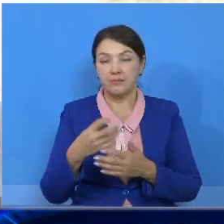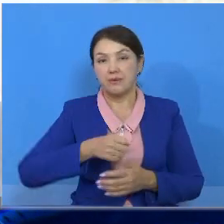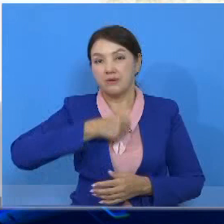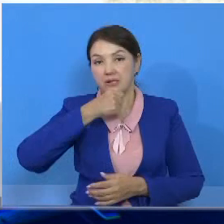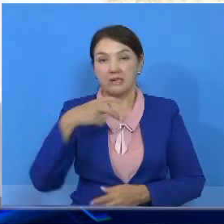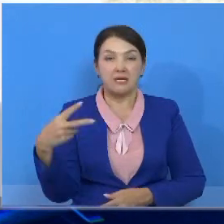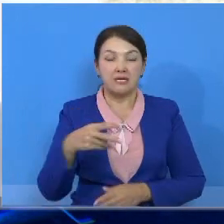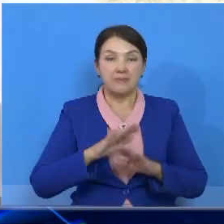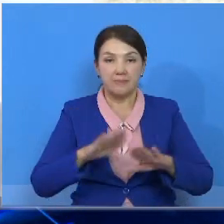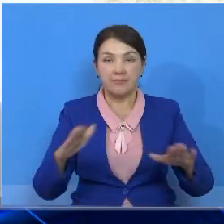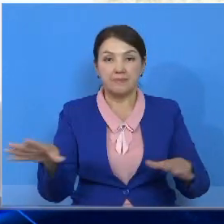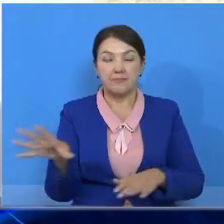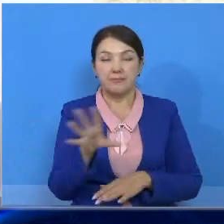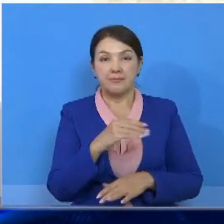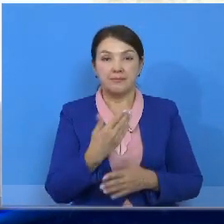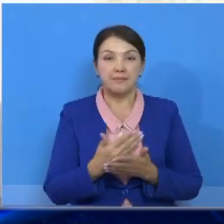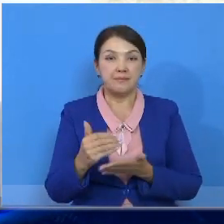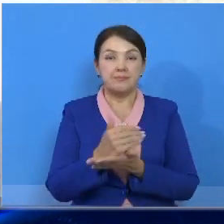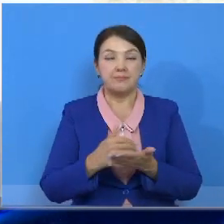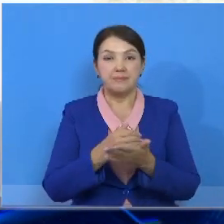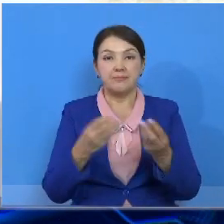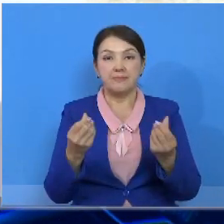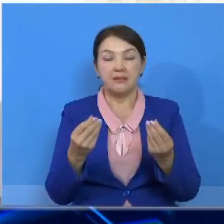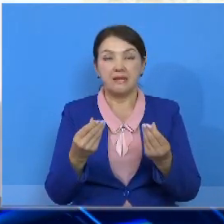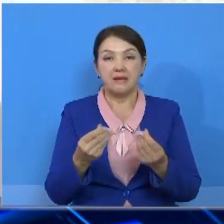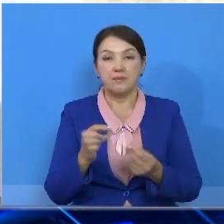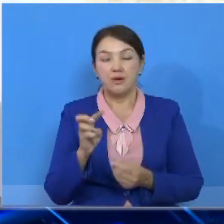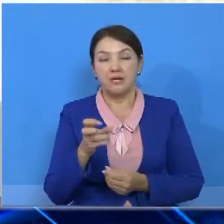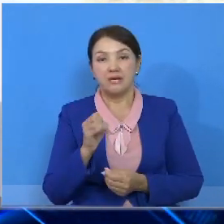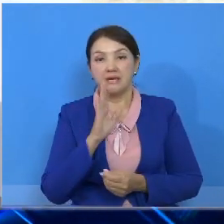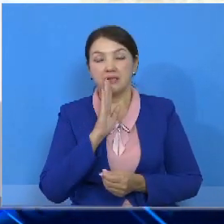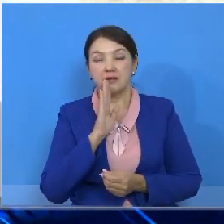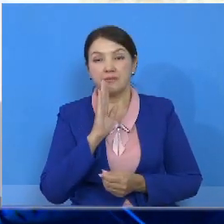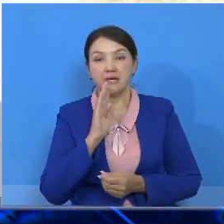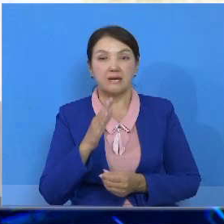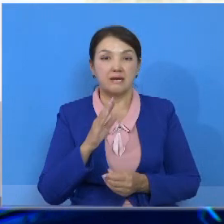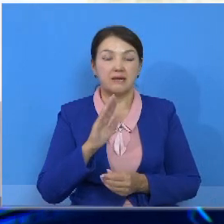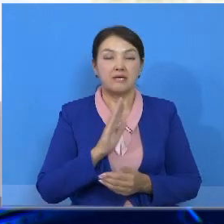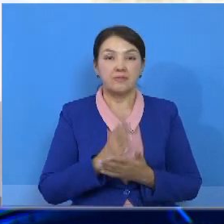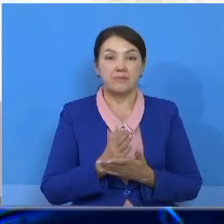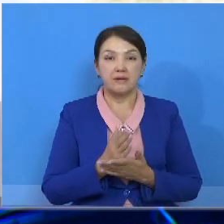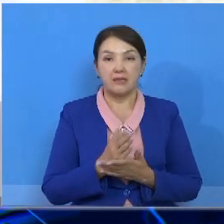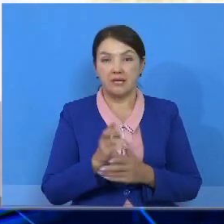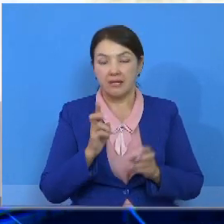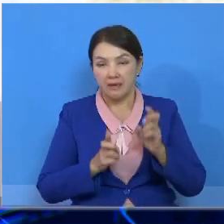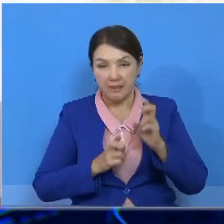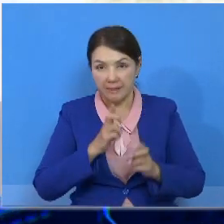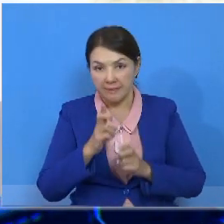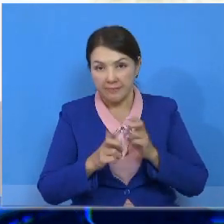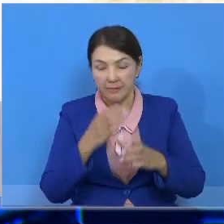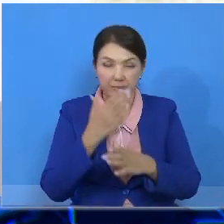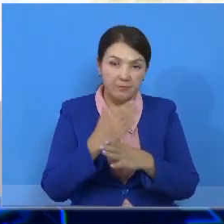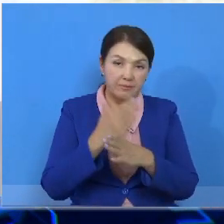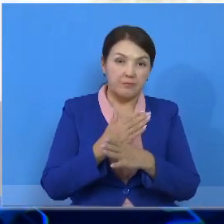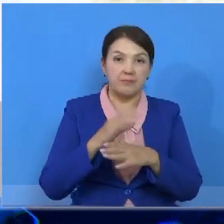үлкендерге, 2000 балдарға барлық жиналған қаражат Мұхтас Сағындықова Жансе деген қызға, оның операциясына